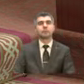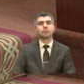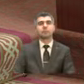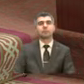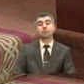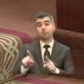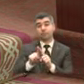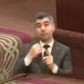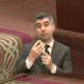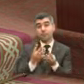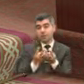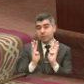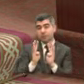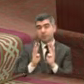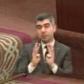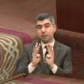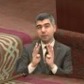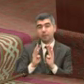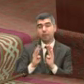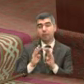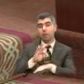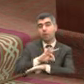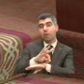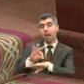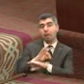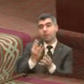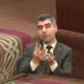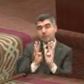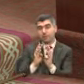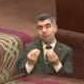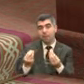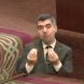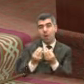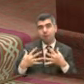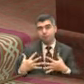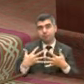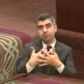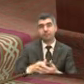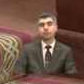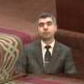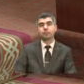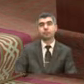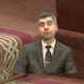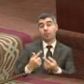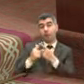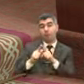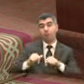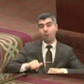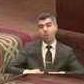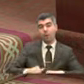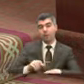لجنة للتتبع لدى في العملات والأقاليم، هناك دوريات مشتركة كذلك